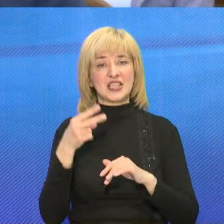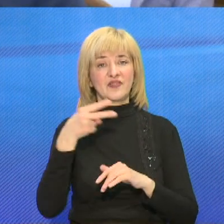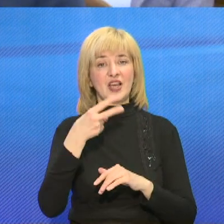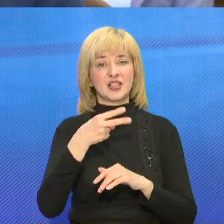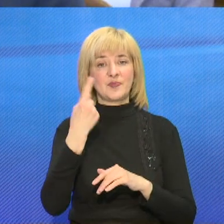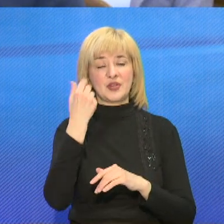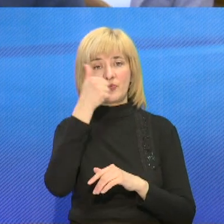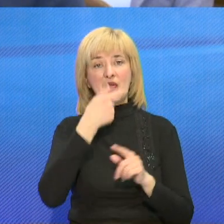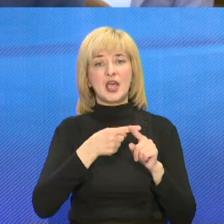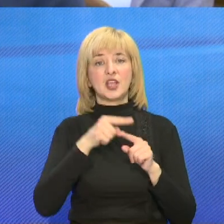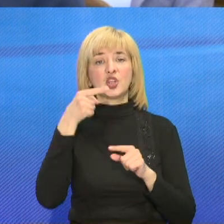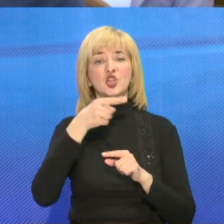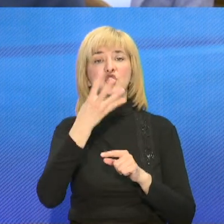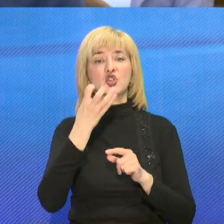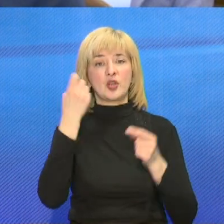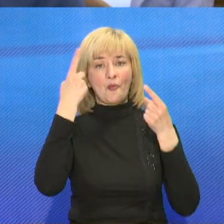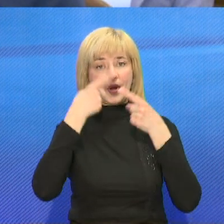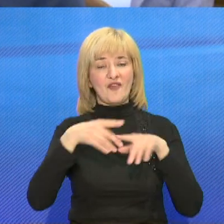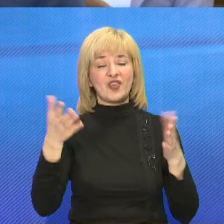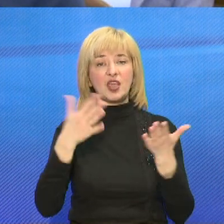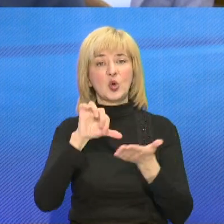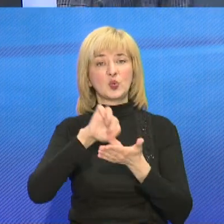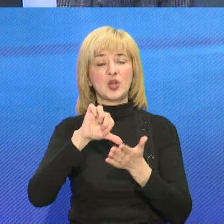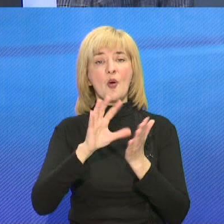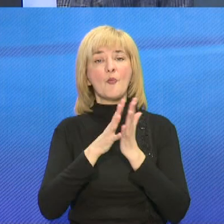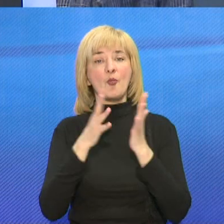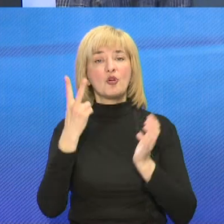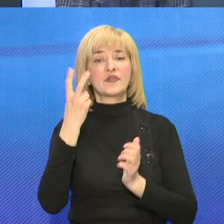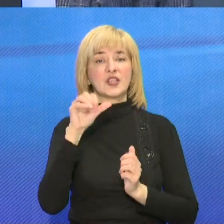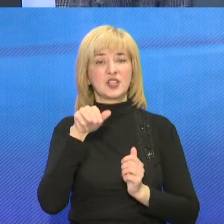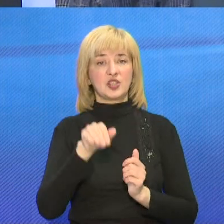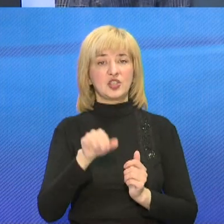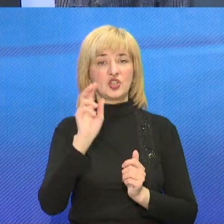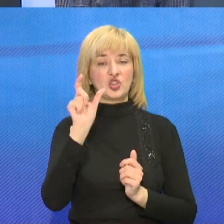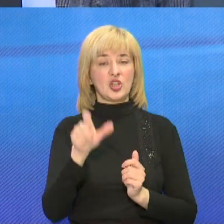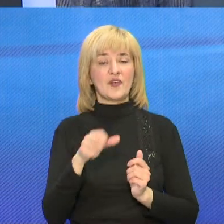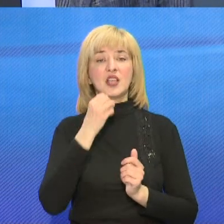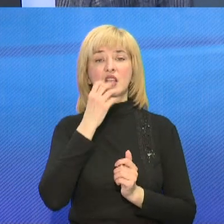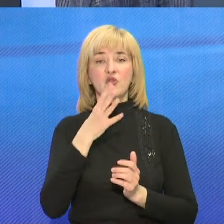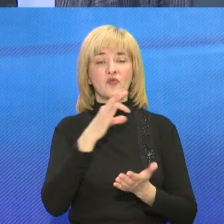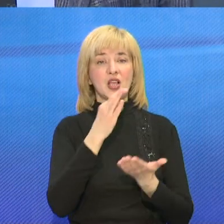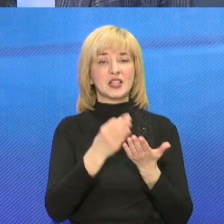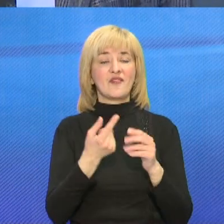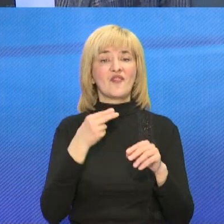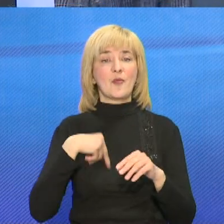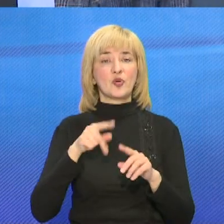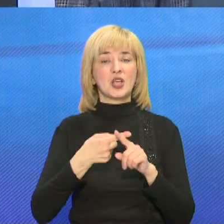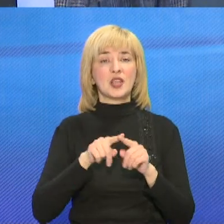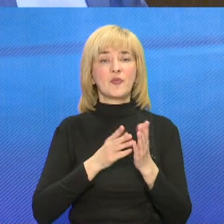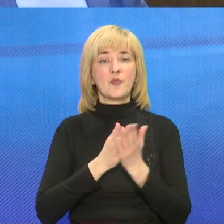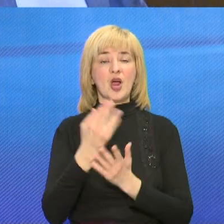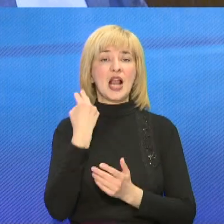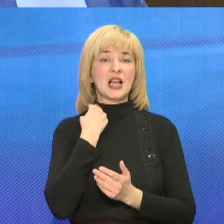это 1400 проектов, у которых приняли удел больше за 200 тысяч человек. Становчая оценка о работе в этом направлении дается